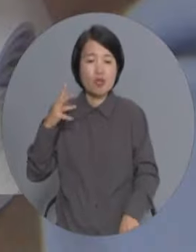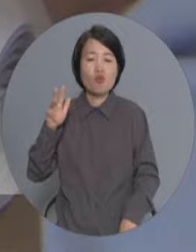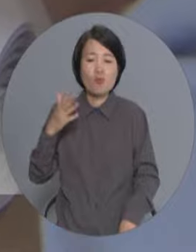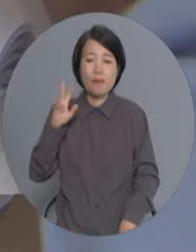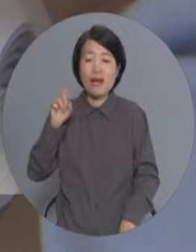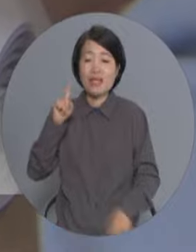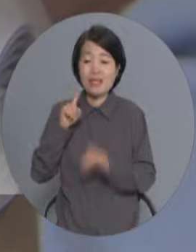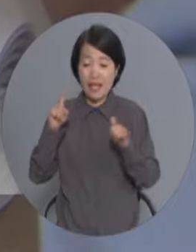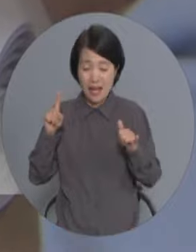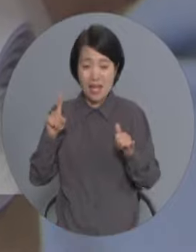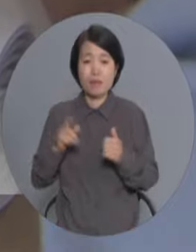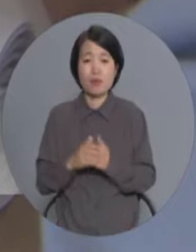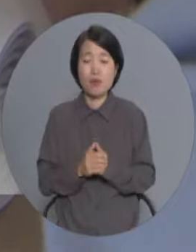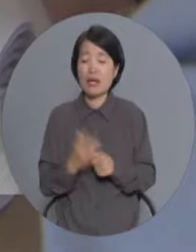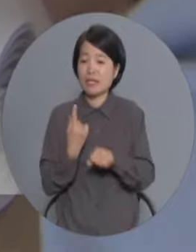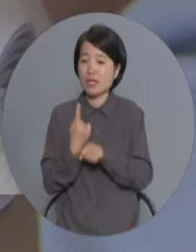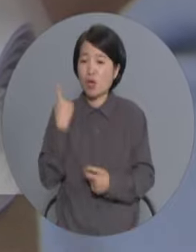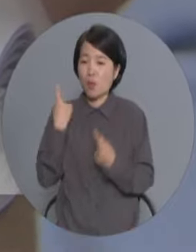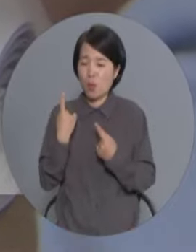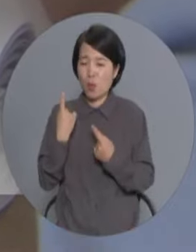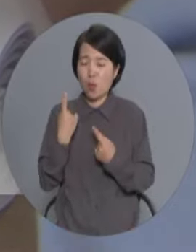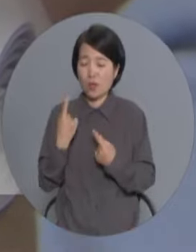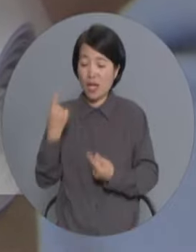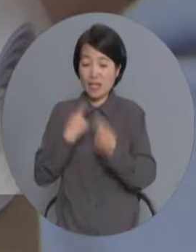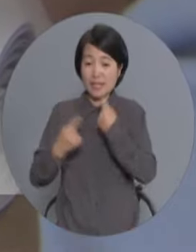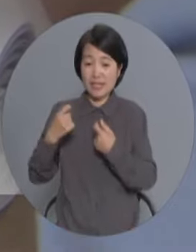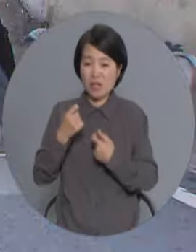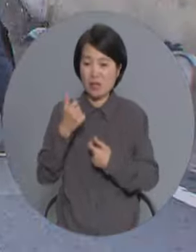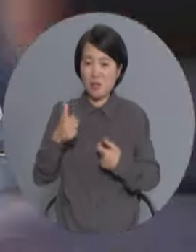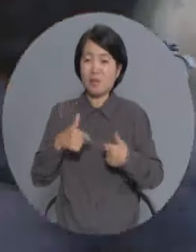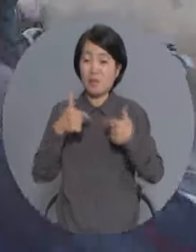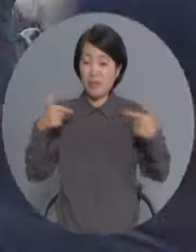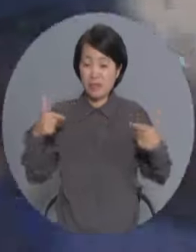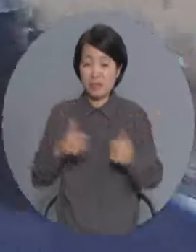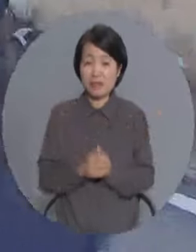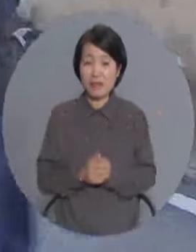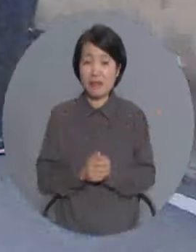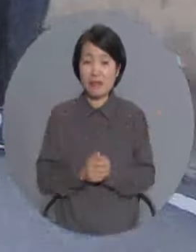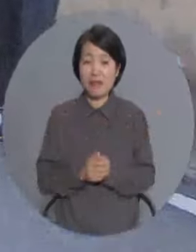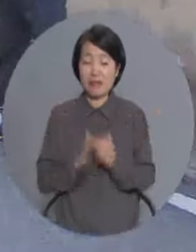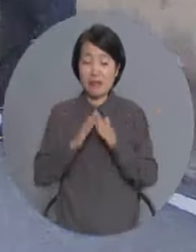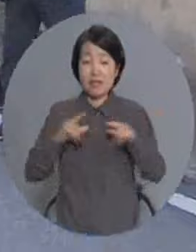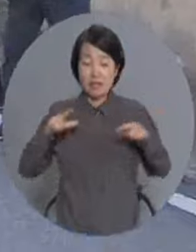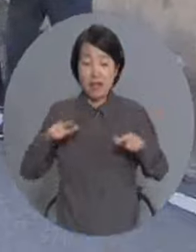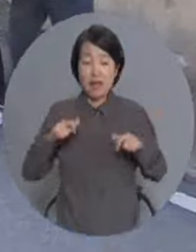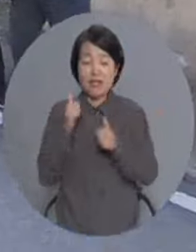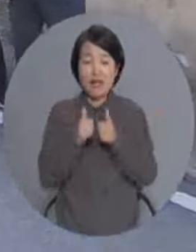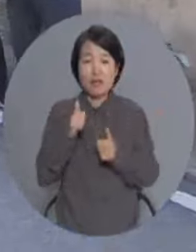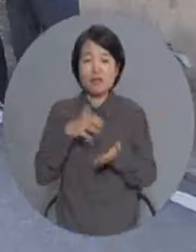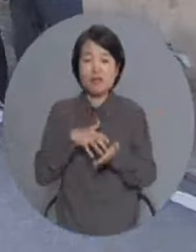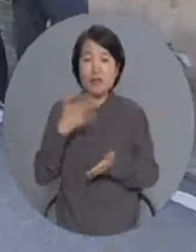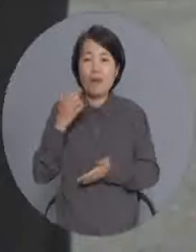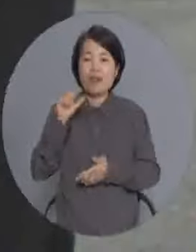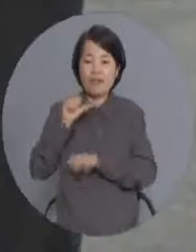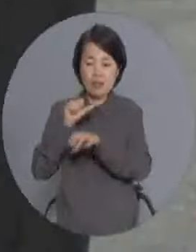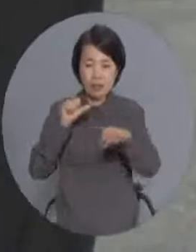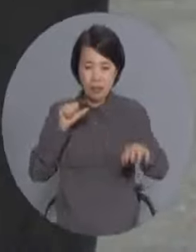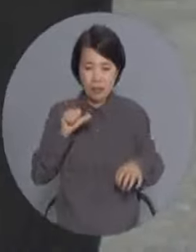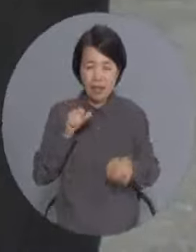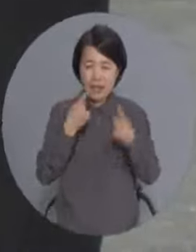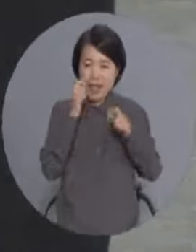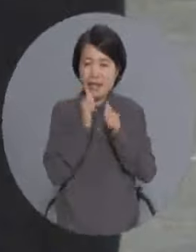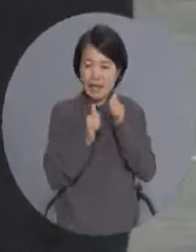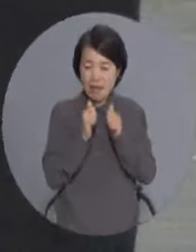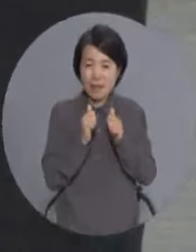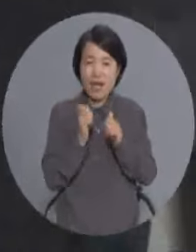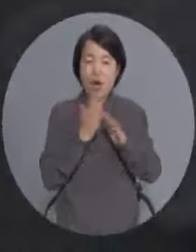13,941명이 응시했으며 지난해보다 소폭 증가했습니다. 지역 시험장은 45곳이며 수능 당일 아침